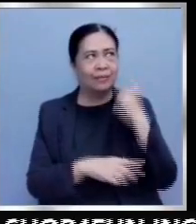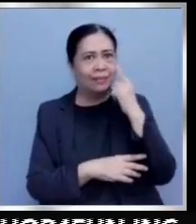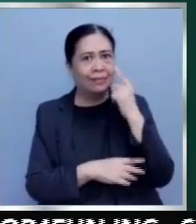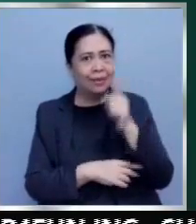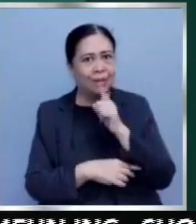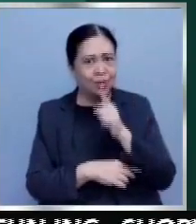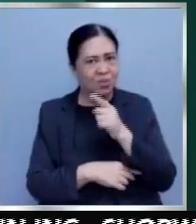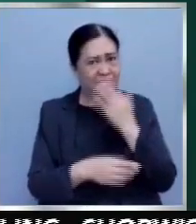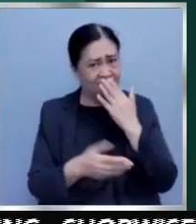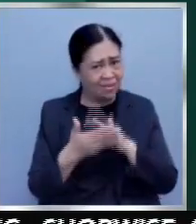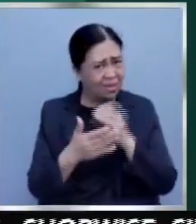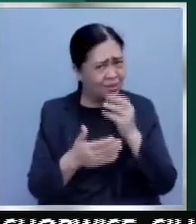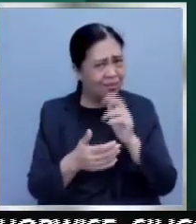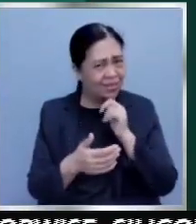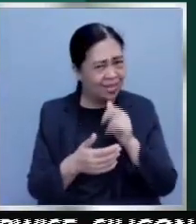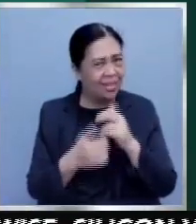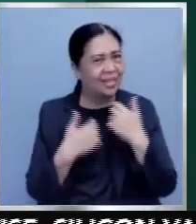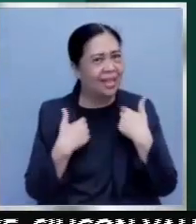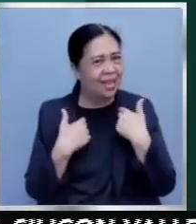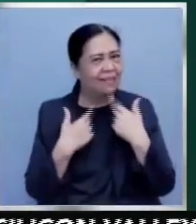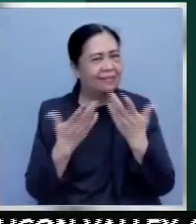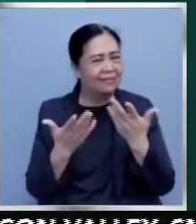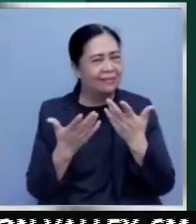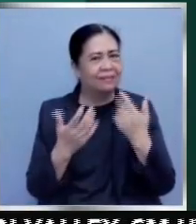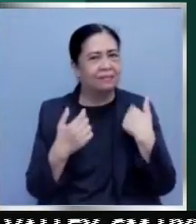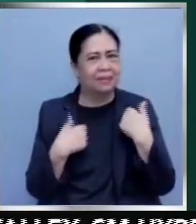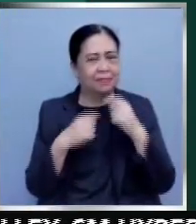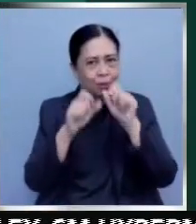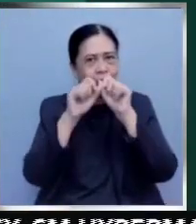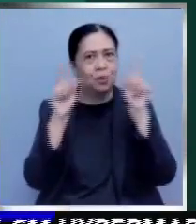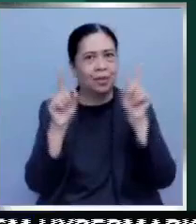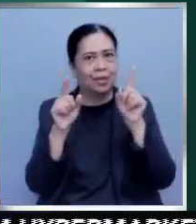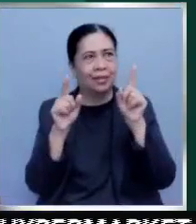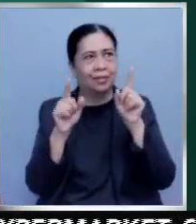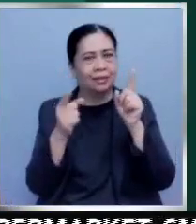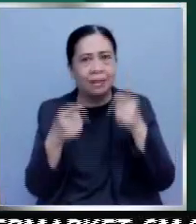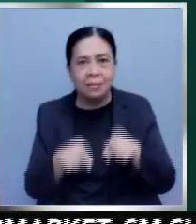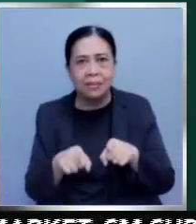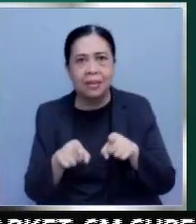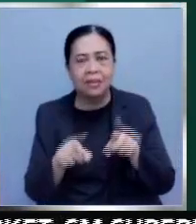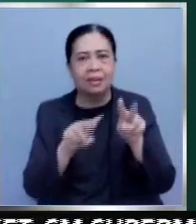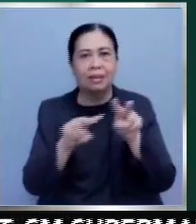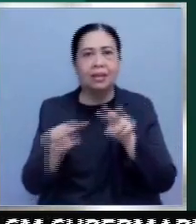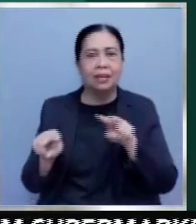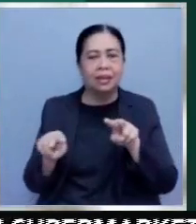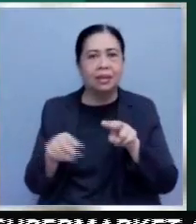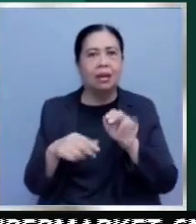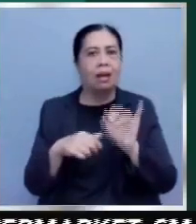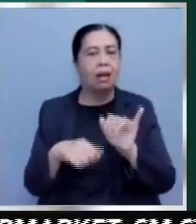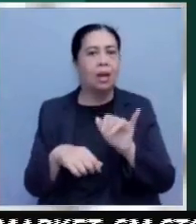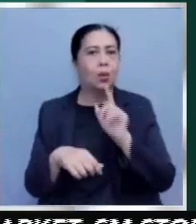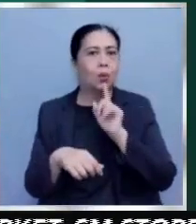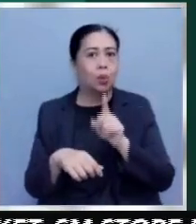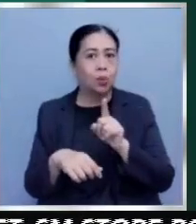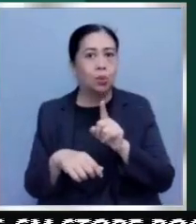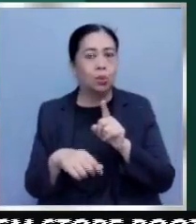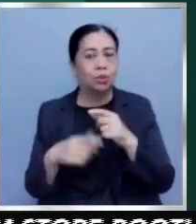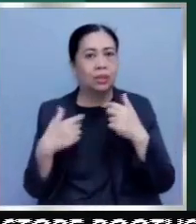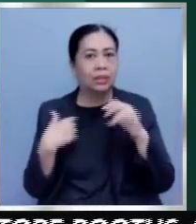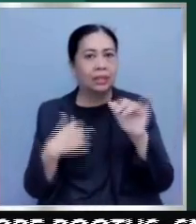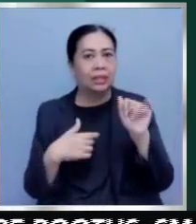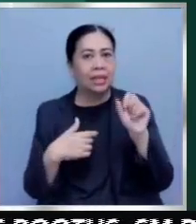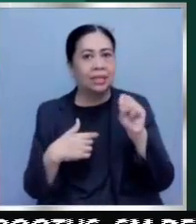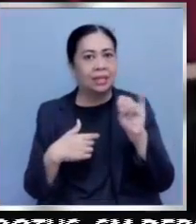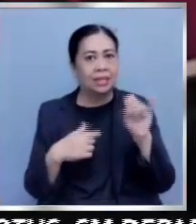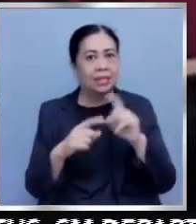siya? Kasi may kurot eh, may mga surprises eh na makikita mo na there's really more to Yazi than just being a